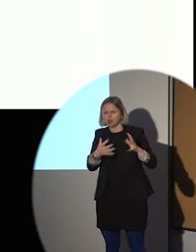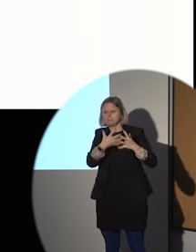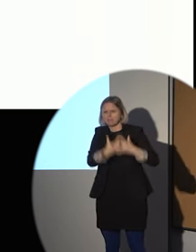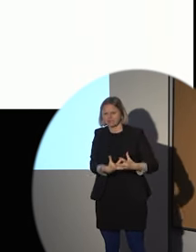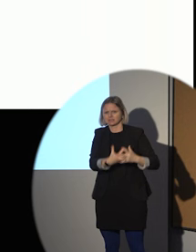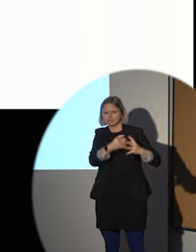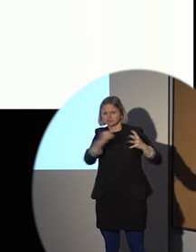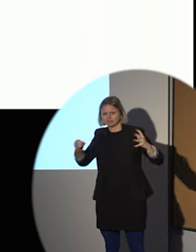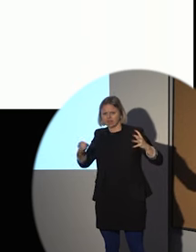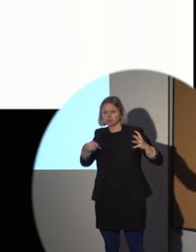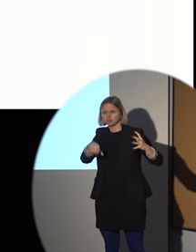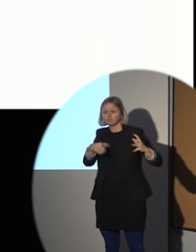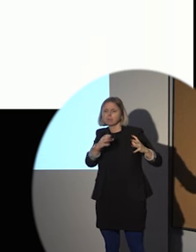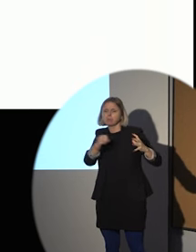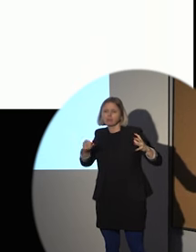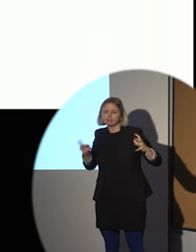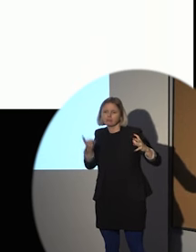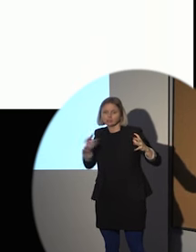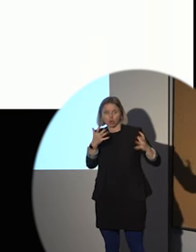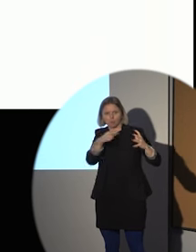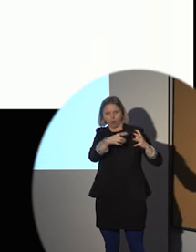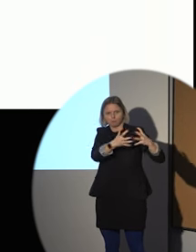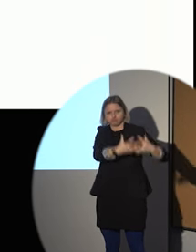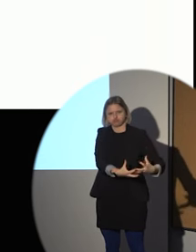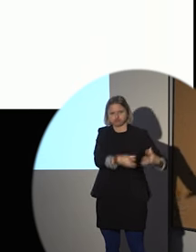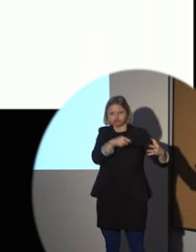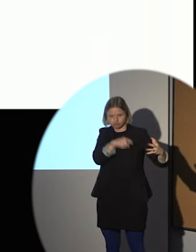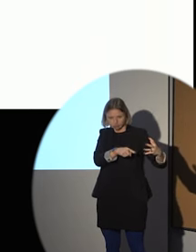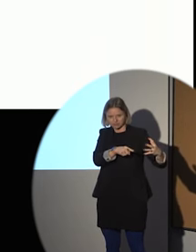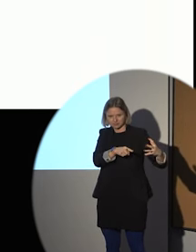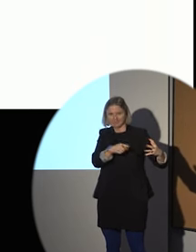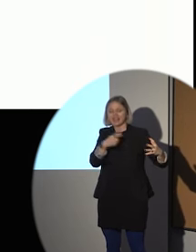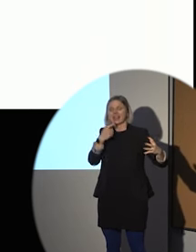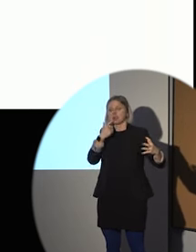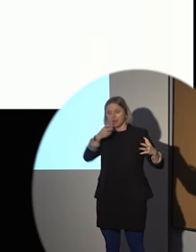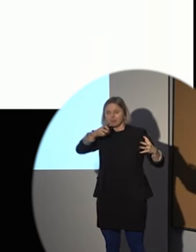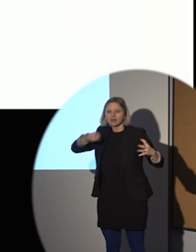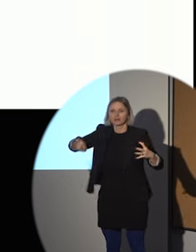vous attendez, c'est en fait, c'est un peu l'histoire du manège.